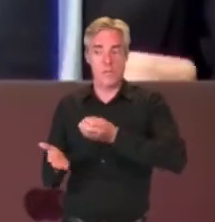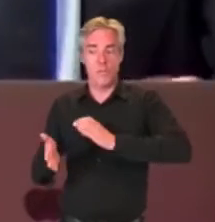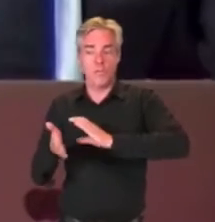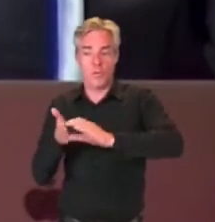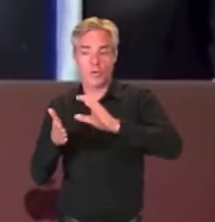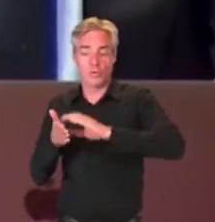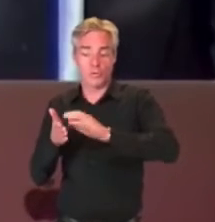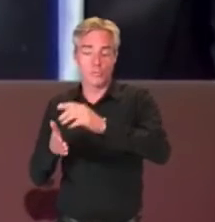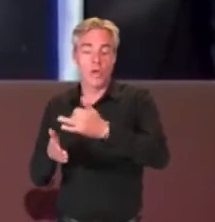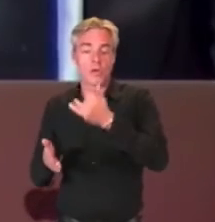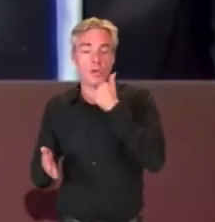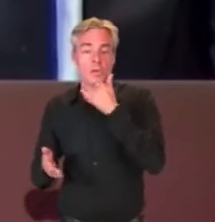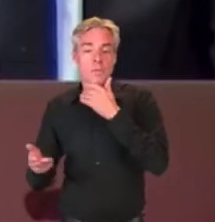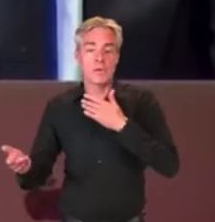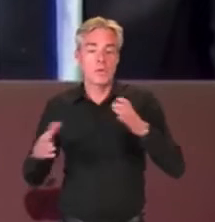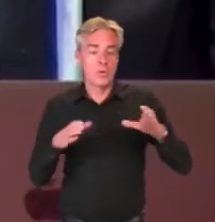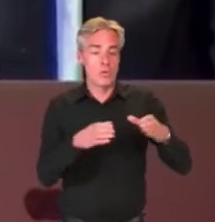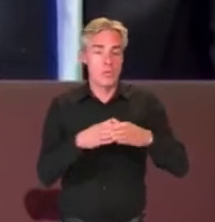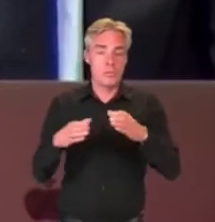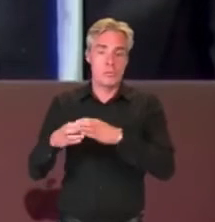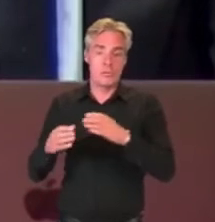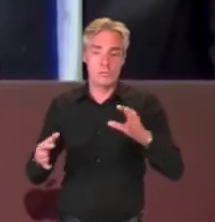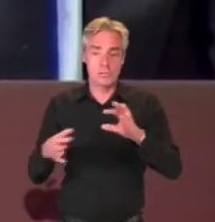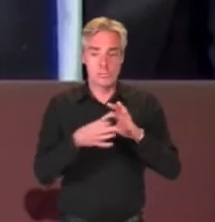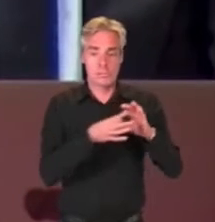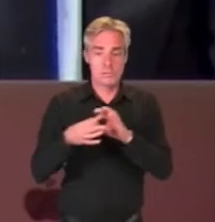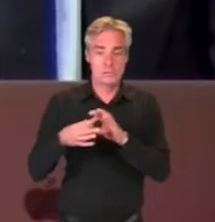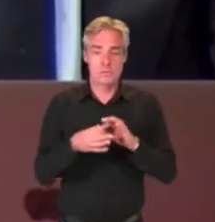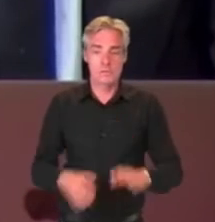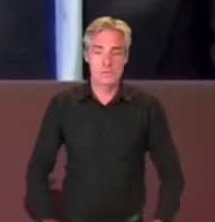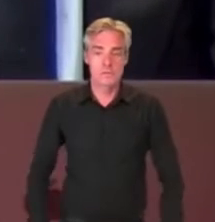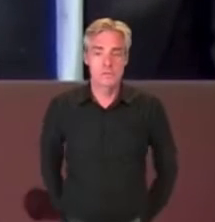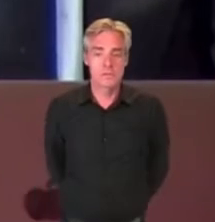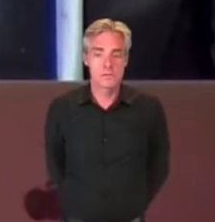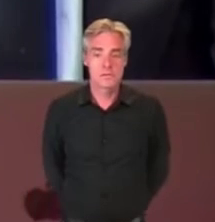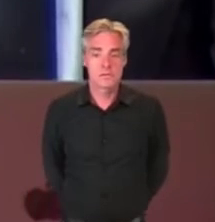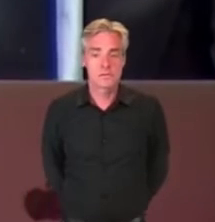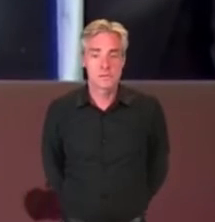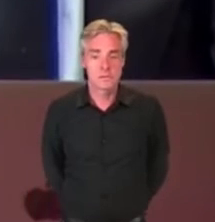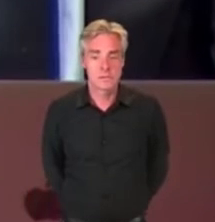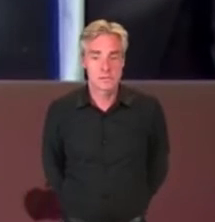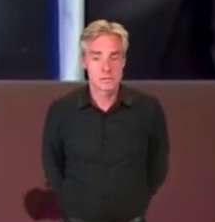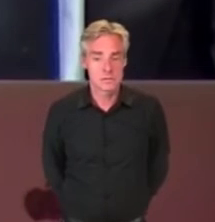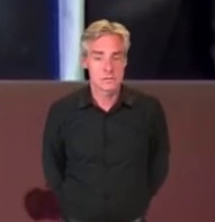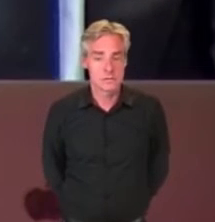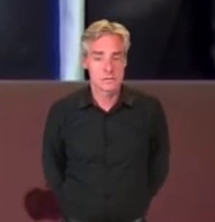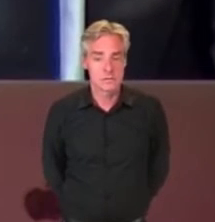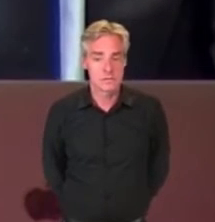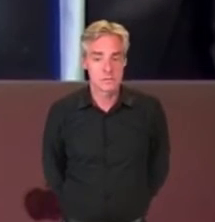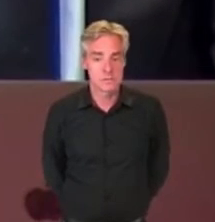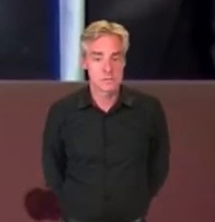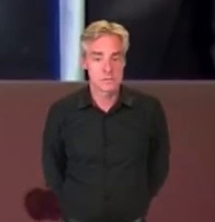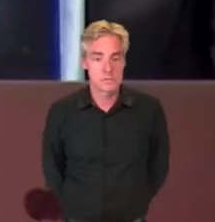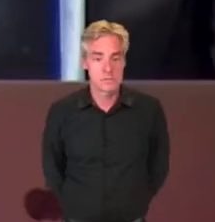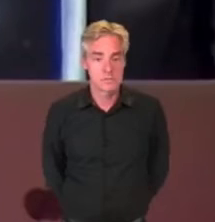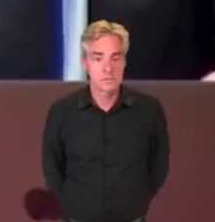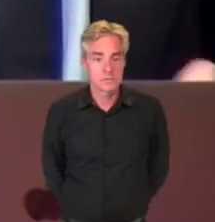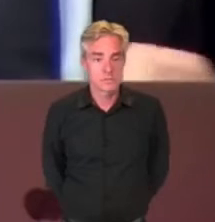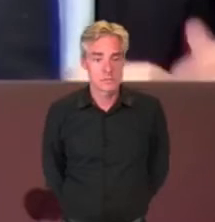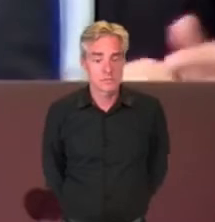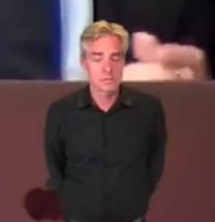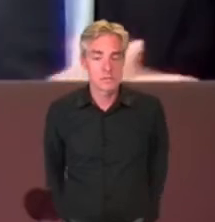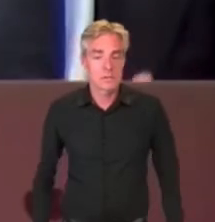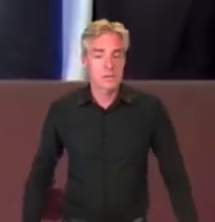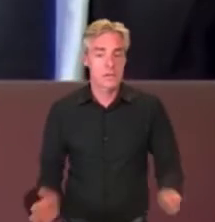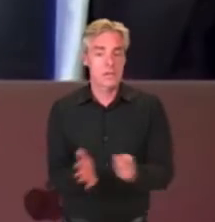entre vos deux groupes qui, je suis sûr, se parlent fréquemment. Voilà. Monsieur le maire, également, autre chose, le mois de